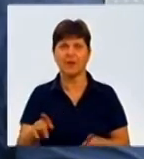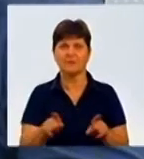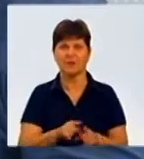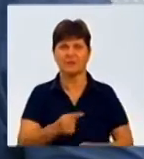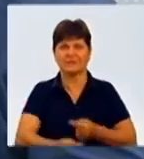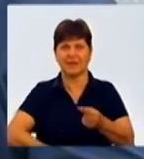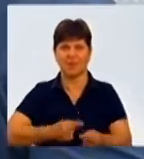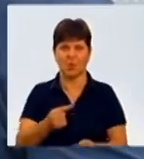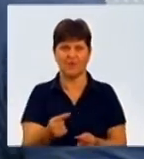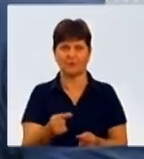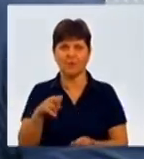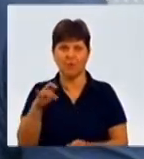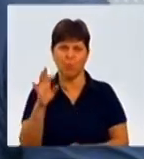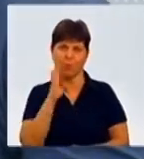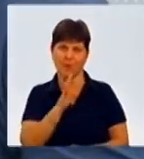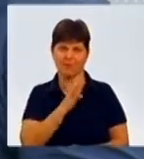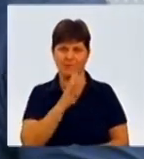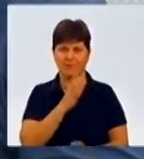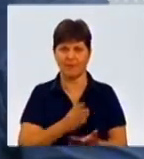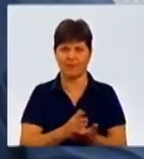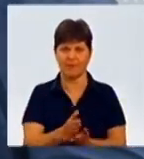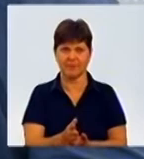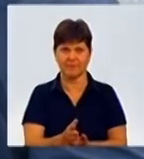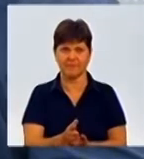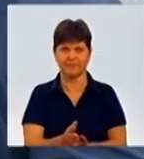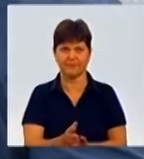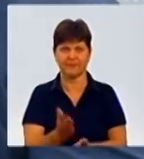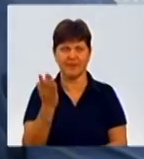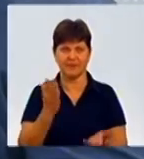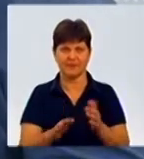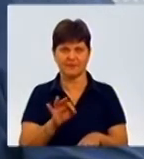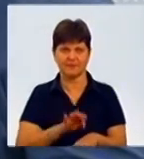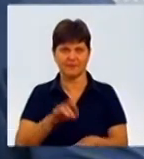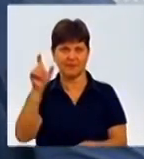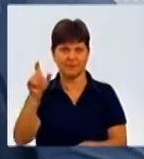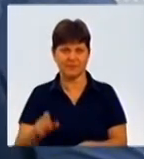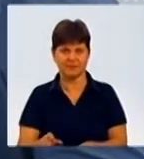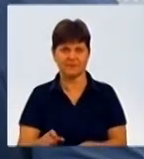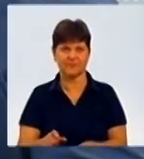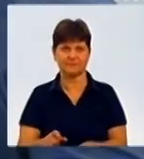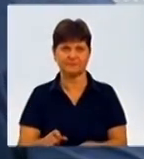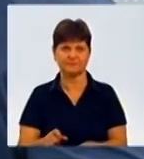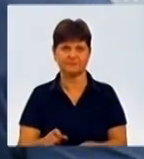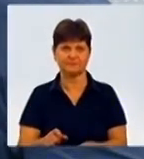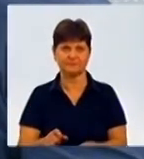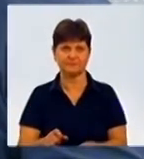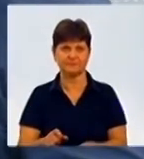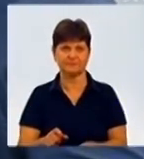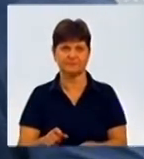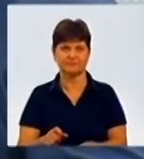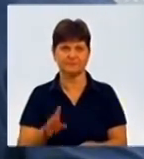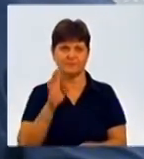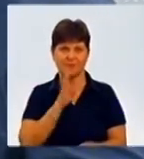спадковість. По материнській лінії, якщо у пацієнтки, наприклад, або пересічного громадянина, громадянки,